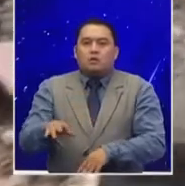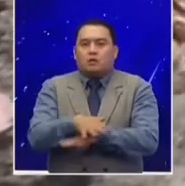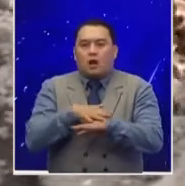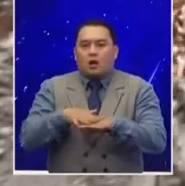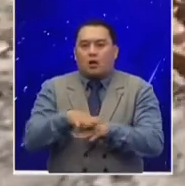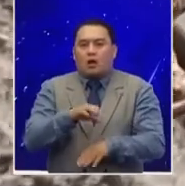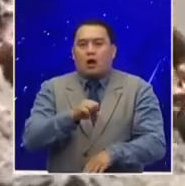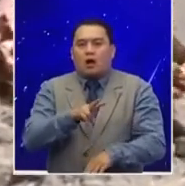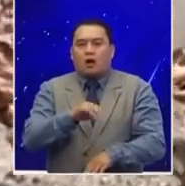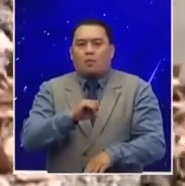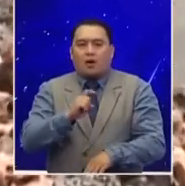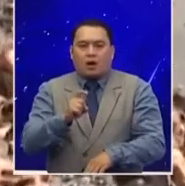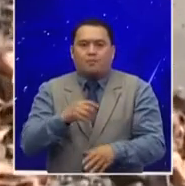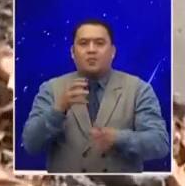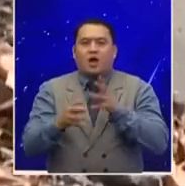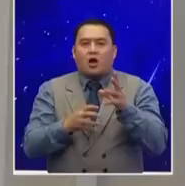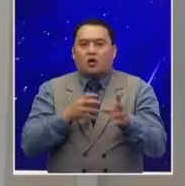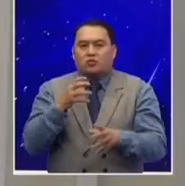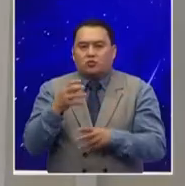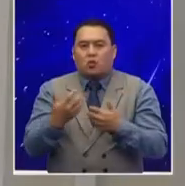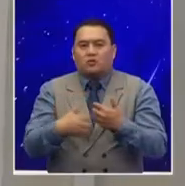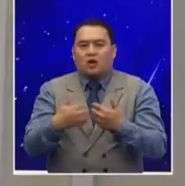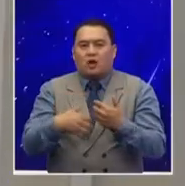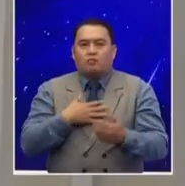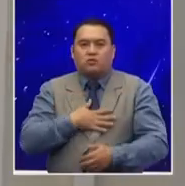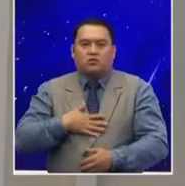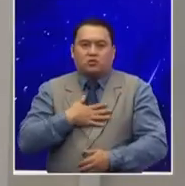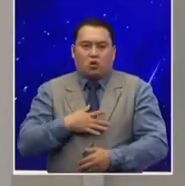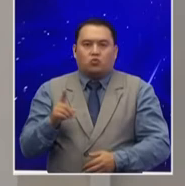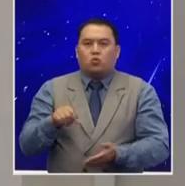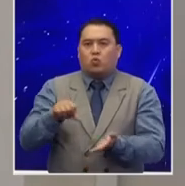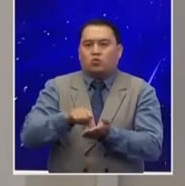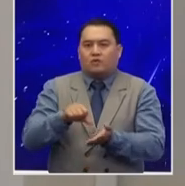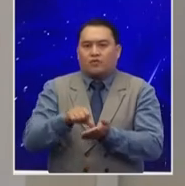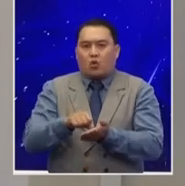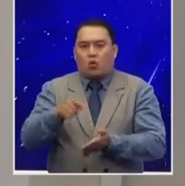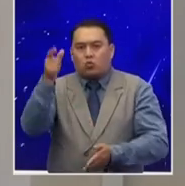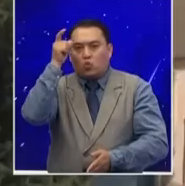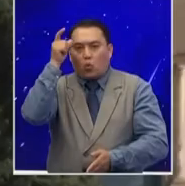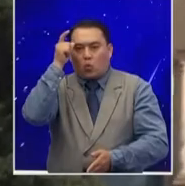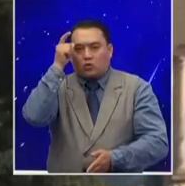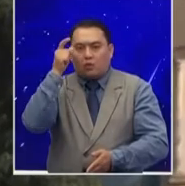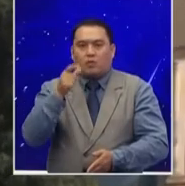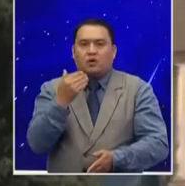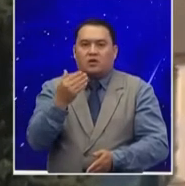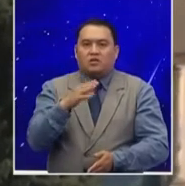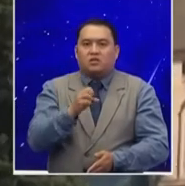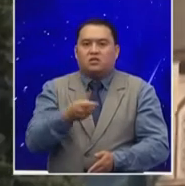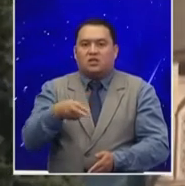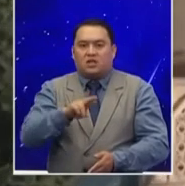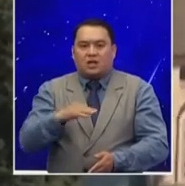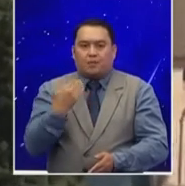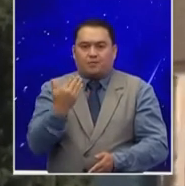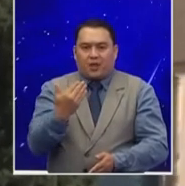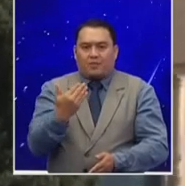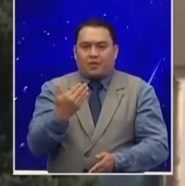Нагорного Карабаха. У международных посредников озабоченность вызывает участие в конфликте Турции и протурецких боевиков из